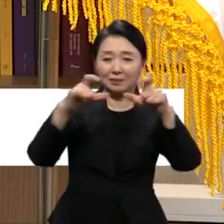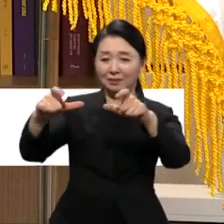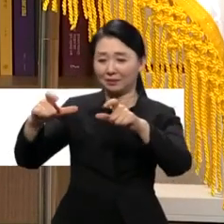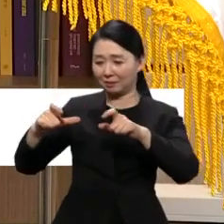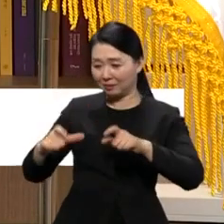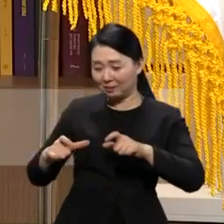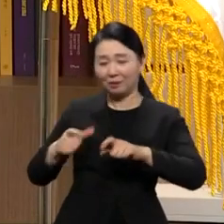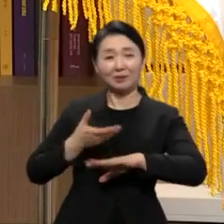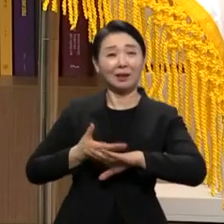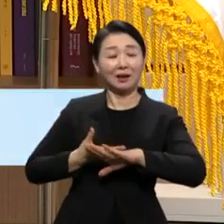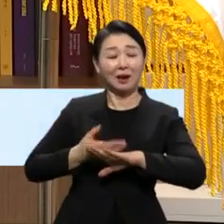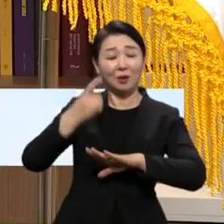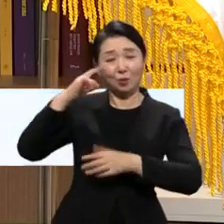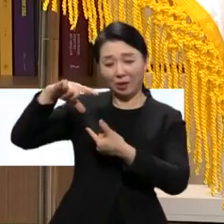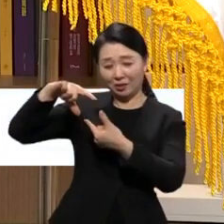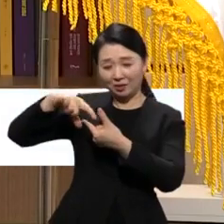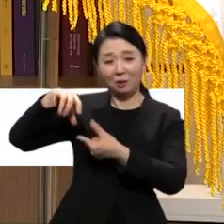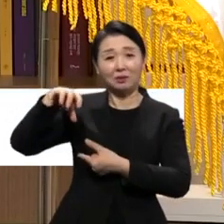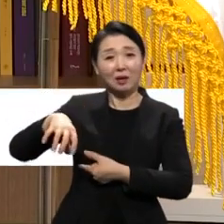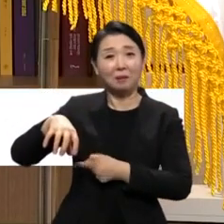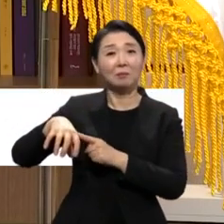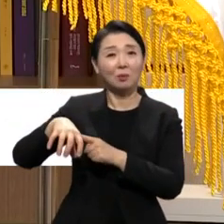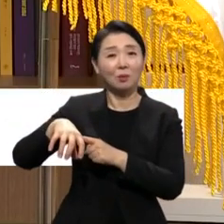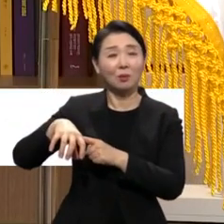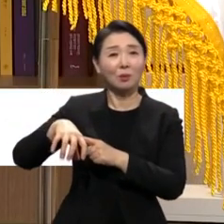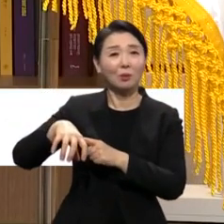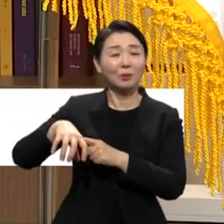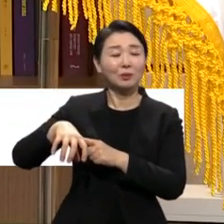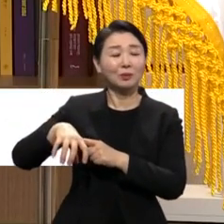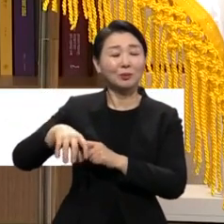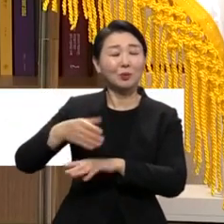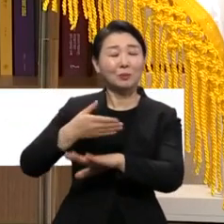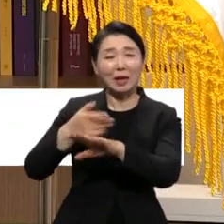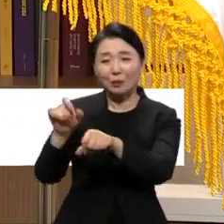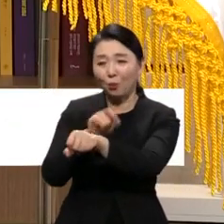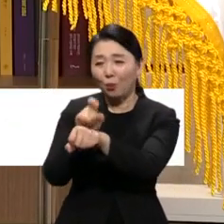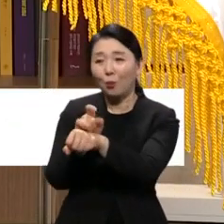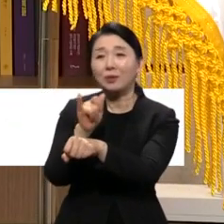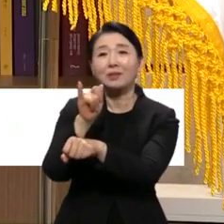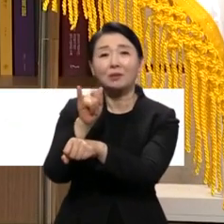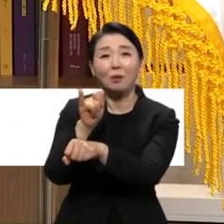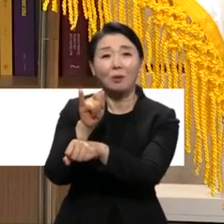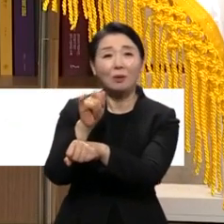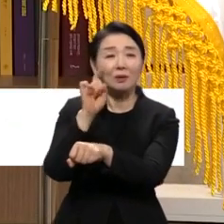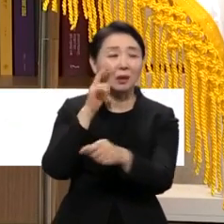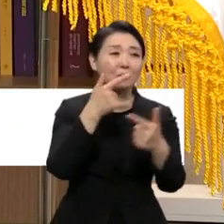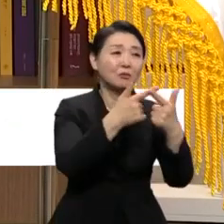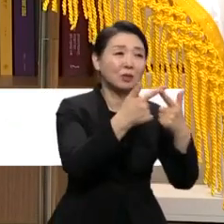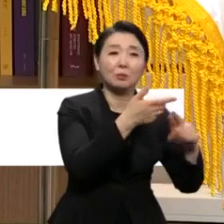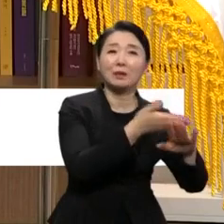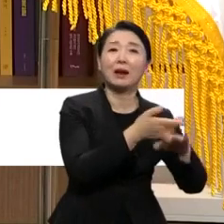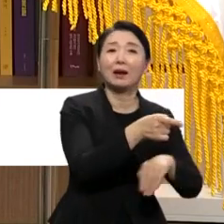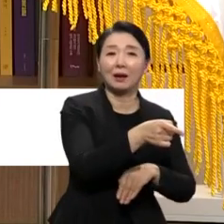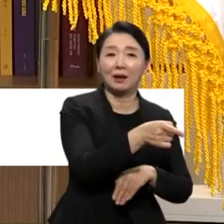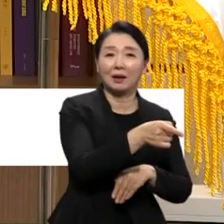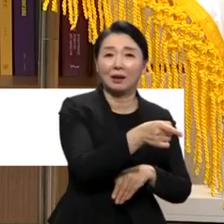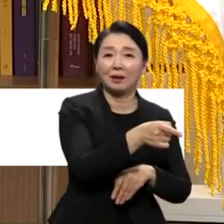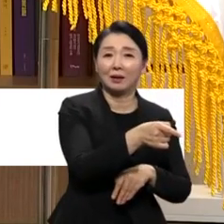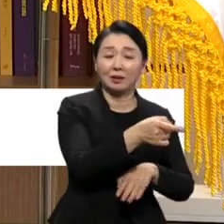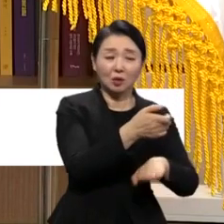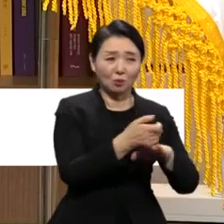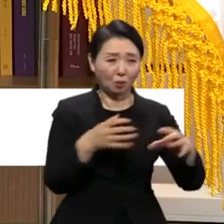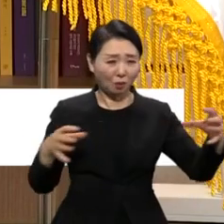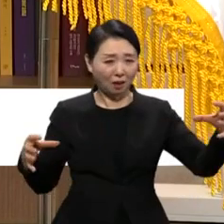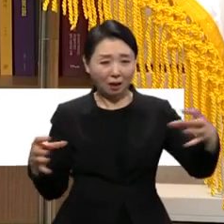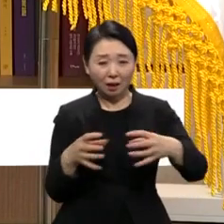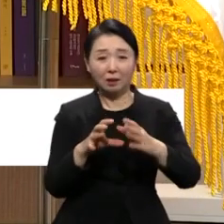경남이라고 하는 데는 굉장히 조금 이질적인 여러 영역들이 결합이 돼 있고 부산시는 조금 단일하고 그러다 보니까 이게 통합이